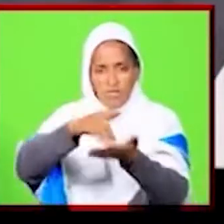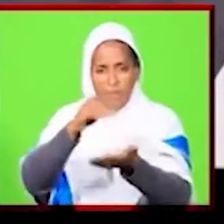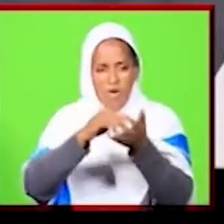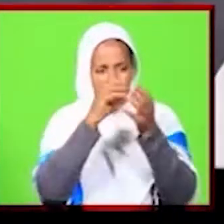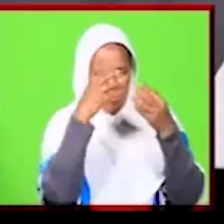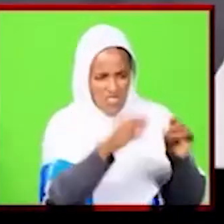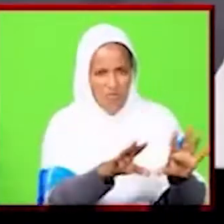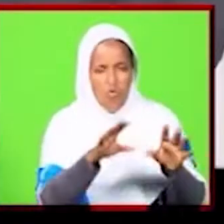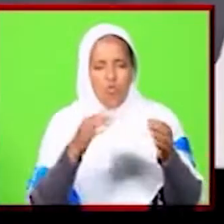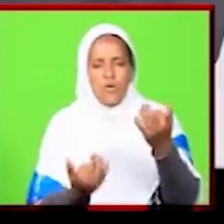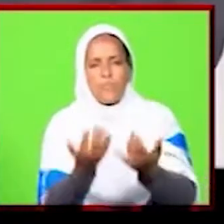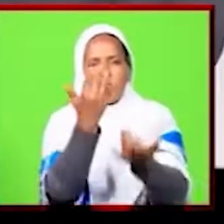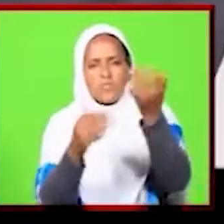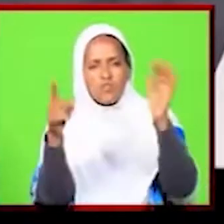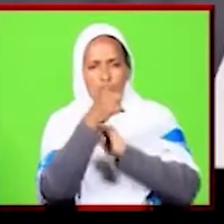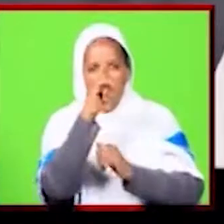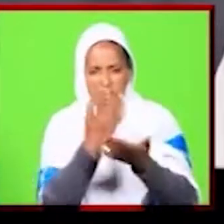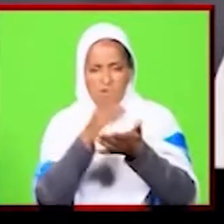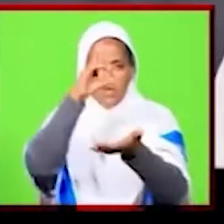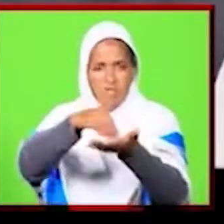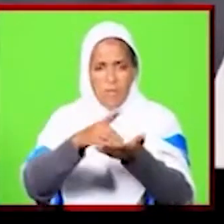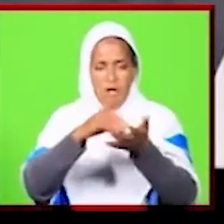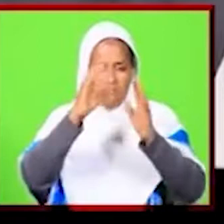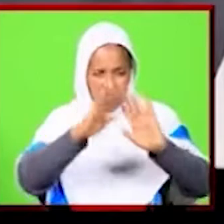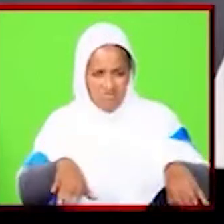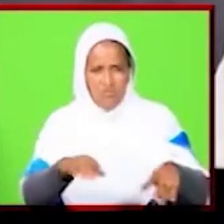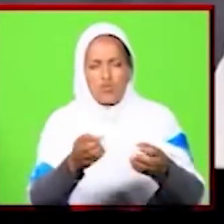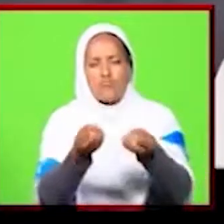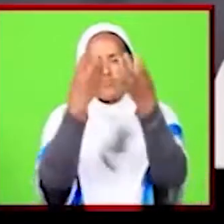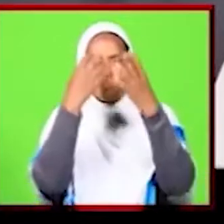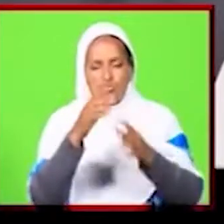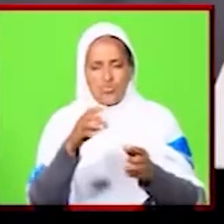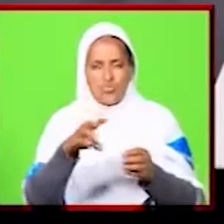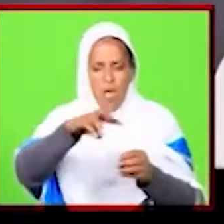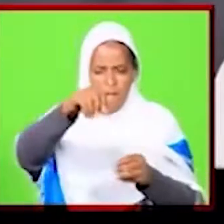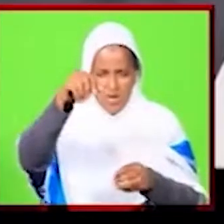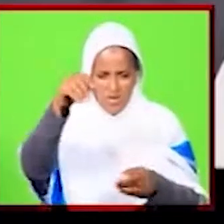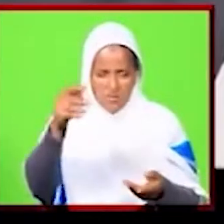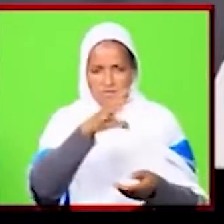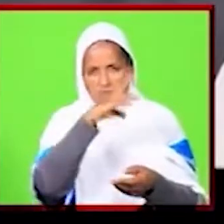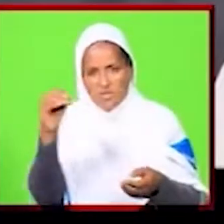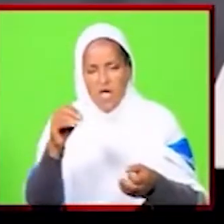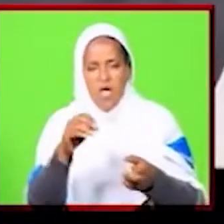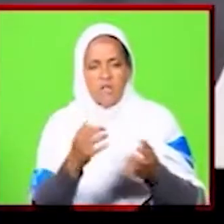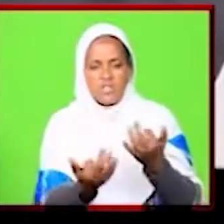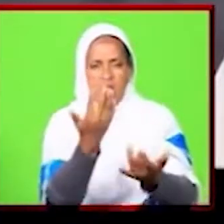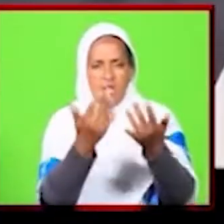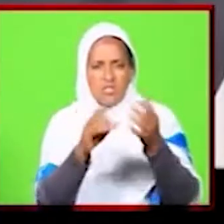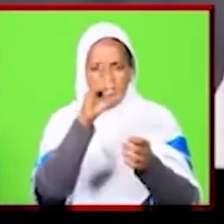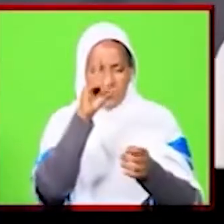አግኝተዋል። እና ያ የከተማ የጠፋው በእሳት እንደሆነ ልክ አንድ ነገር አንድ ከተማ በእሳት ሲጠፋ የሚገኘው